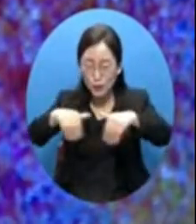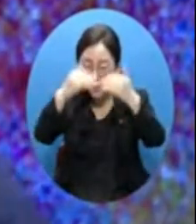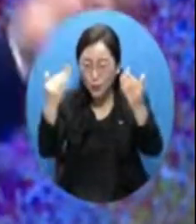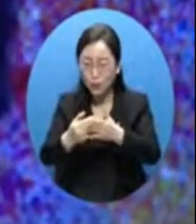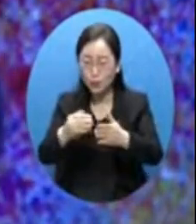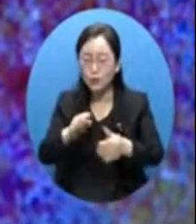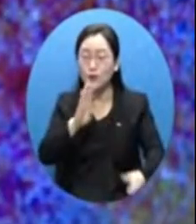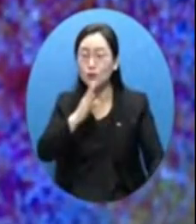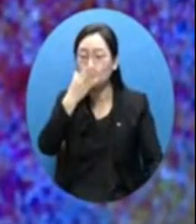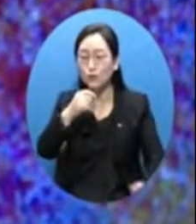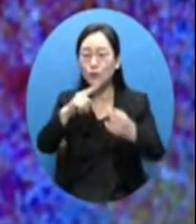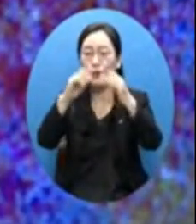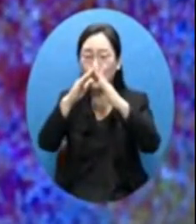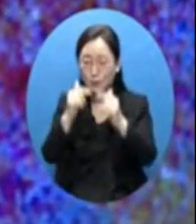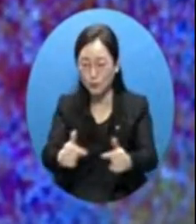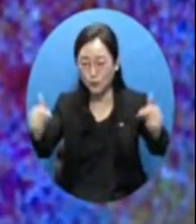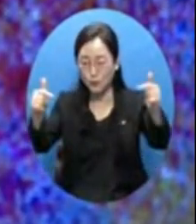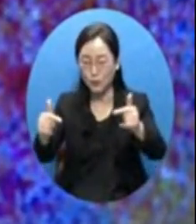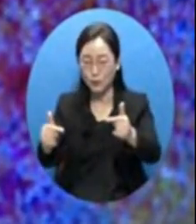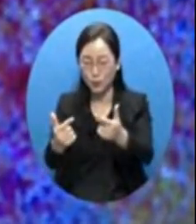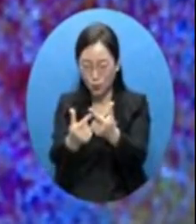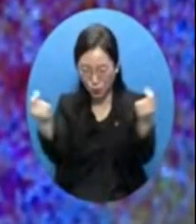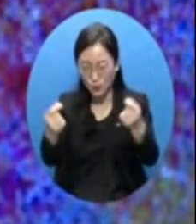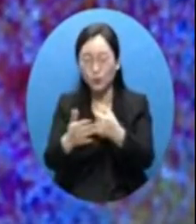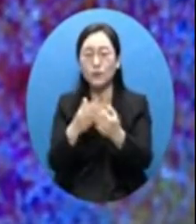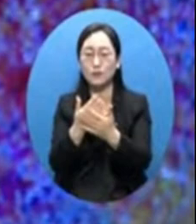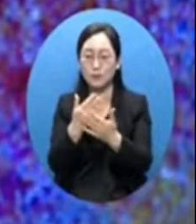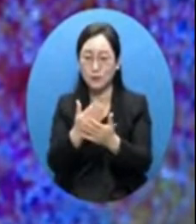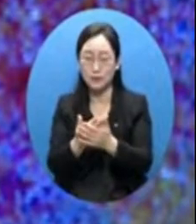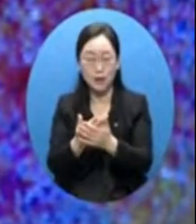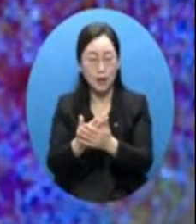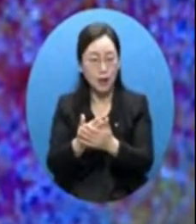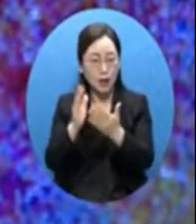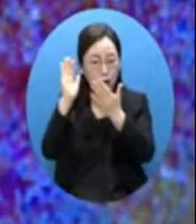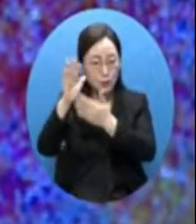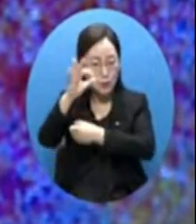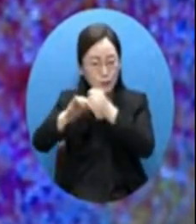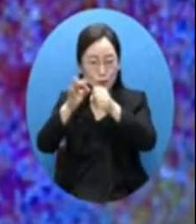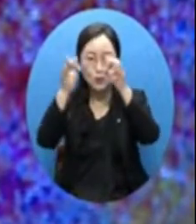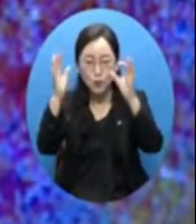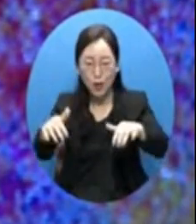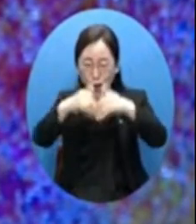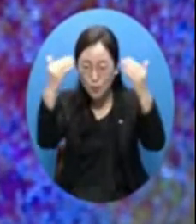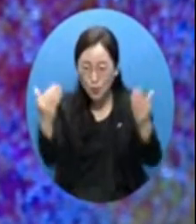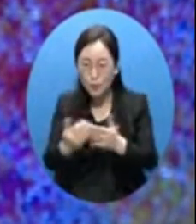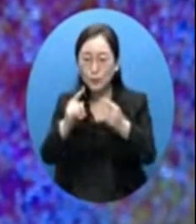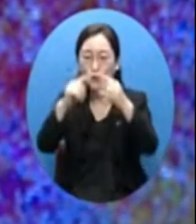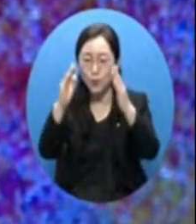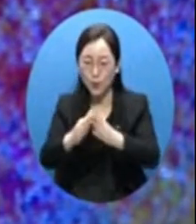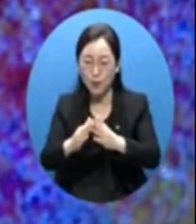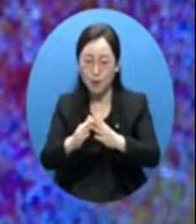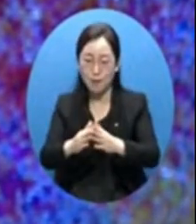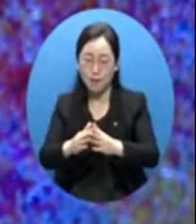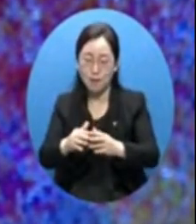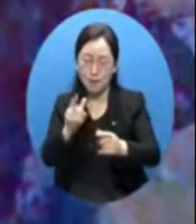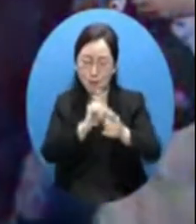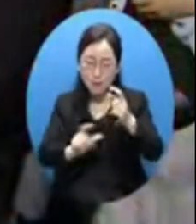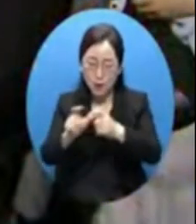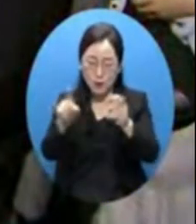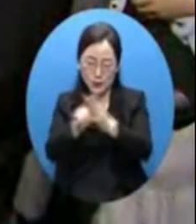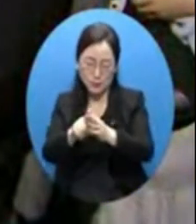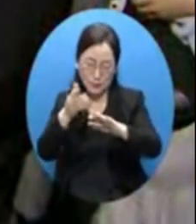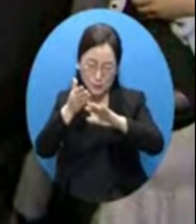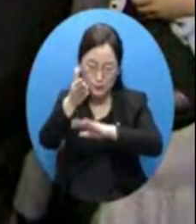다 부흥하게 하여 주옵소서. 앞으로 다가올 10년 내 모든 교회가 10배 붕을 바라보고 믿음으로 달려나가게 하여